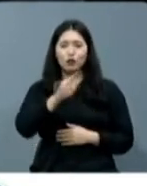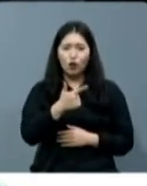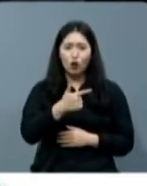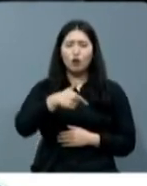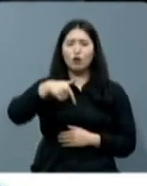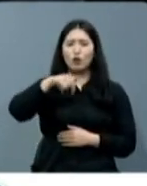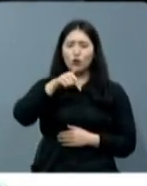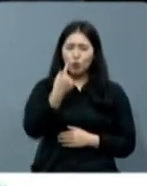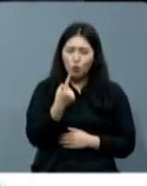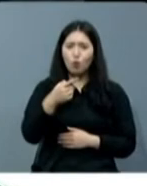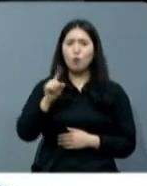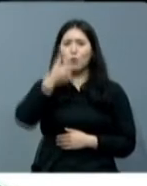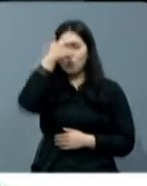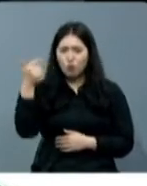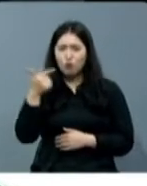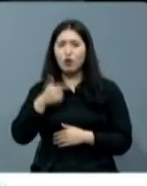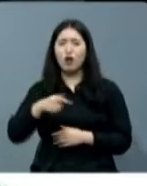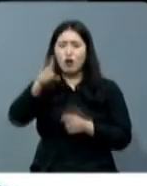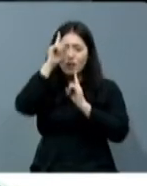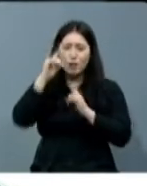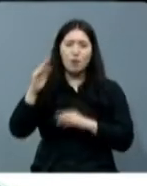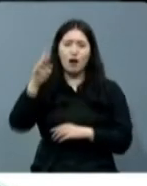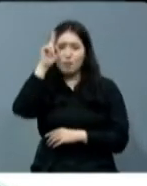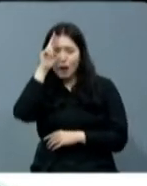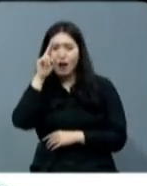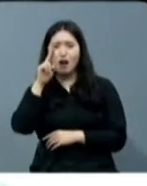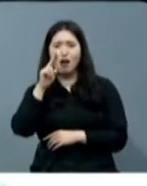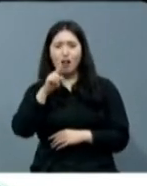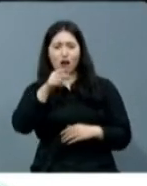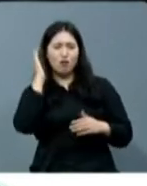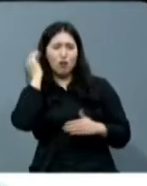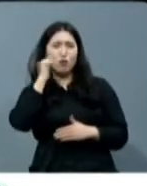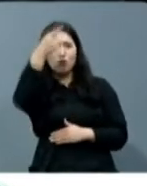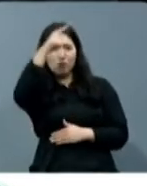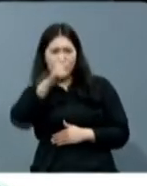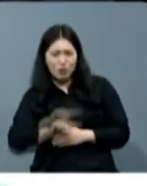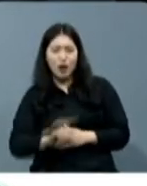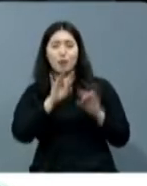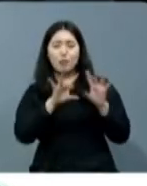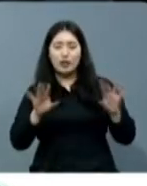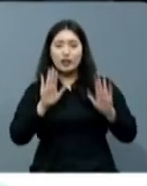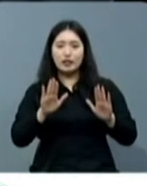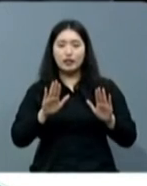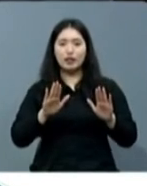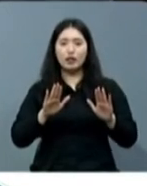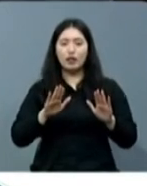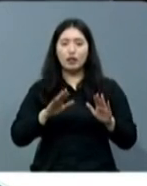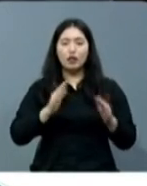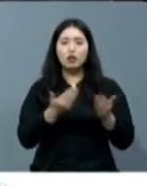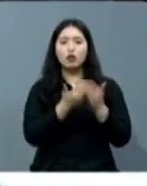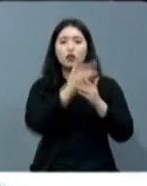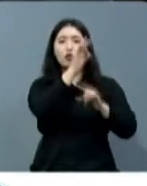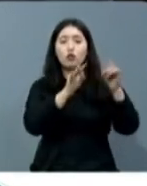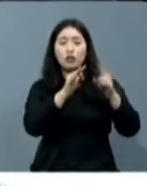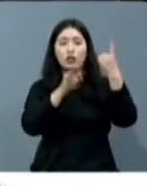김영삼, 김대중, 노무현, 이명박, 박근혜 오면서 역대 대통령마다 잠재 성장률이 1%씩 떨어져 온